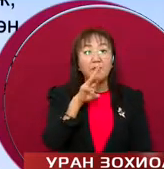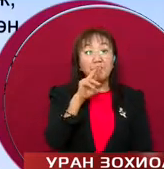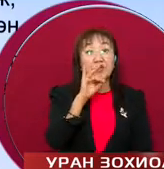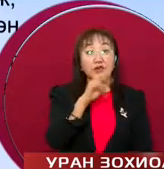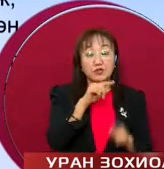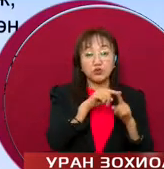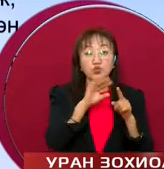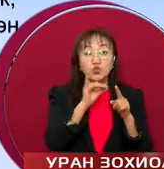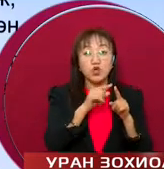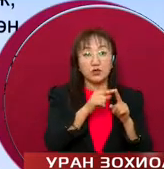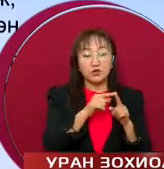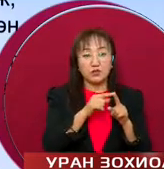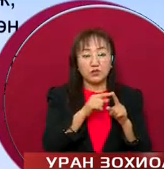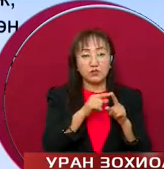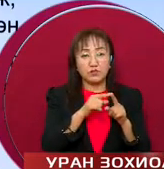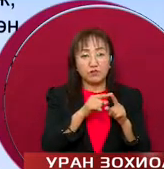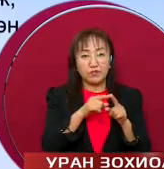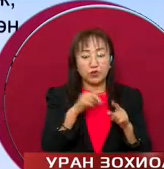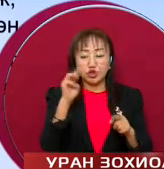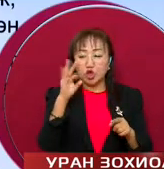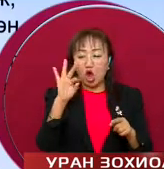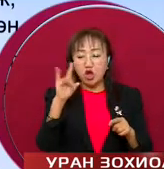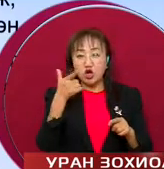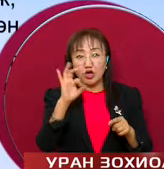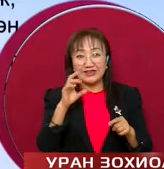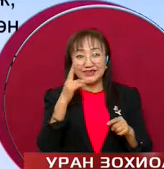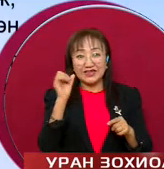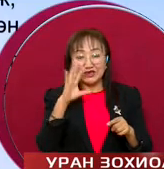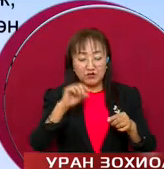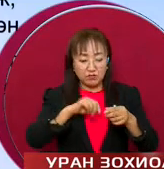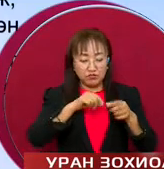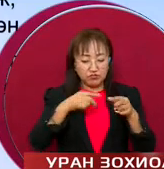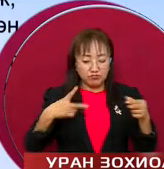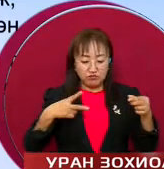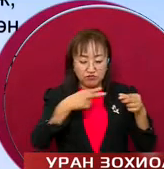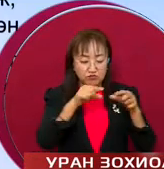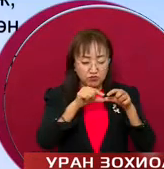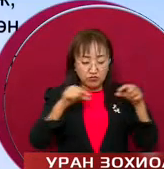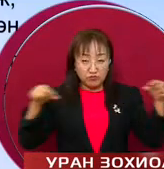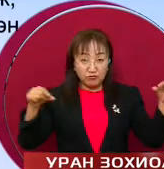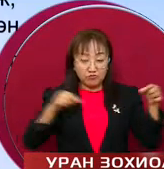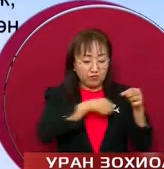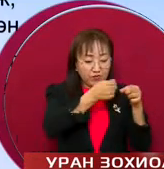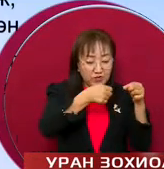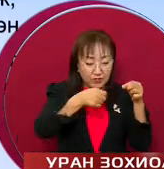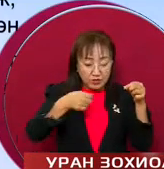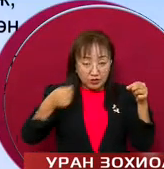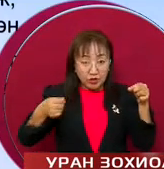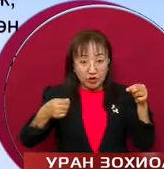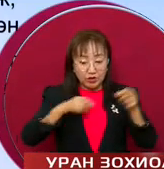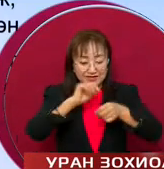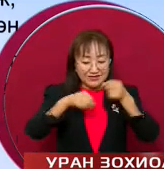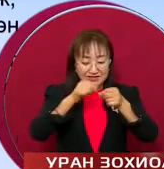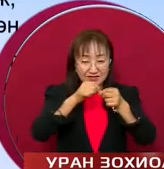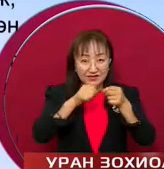тайлбар. Бүс торог зэргийг жишүү зурус хайчилж шилб эмхэрдэн